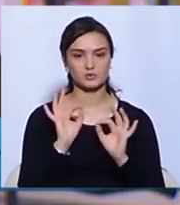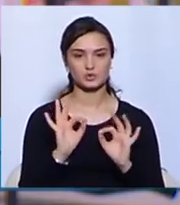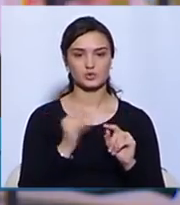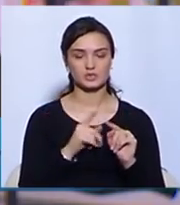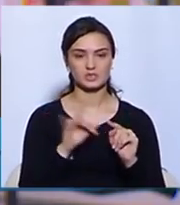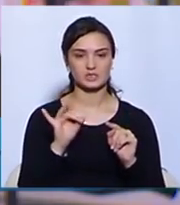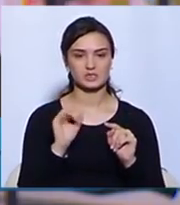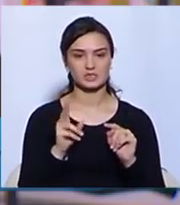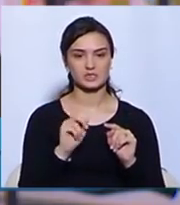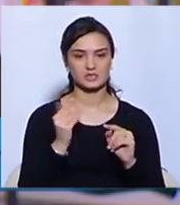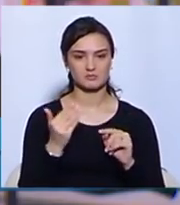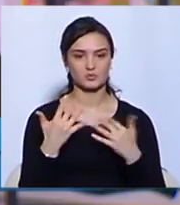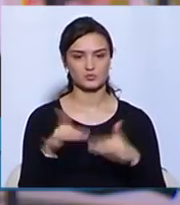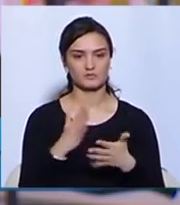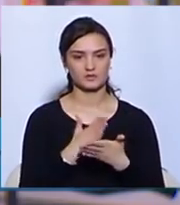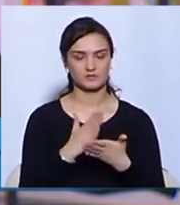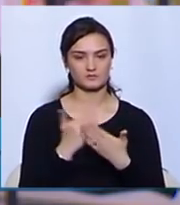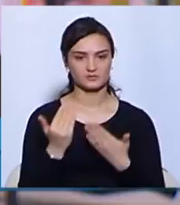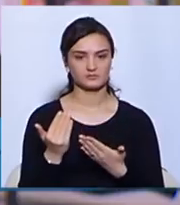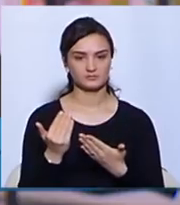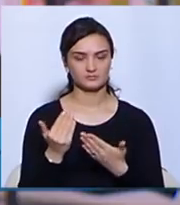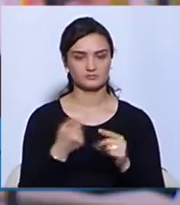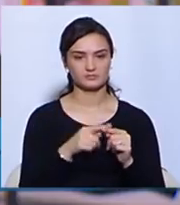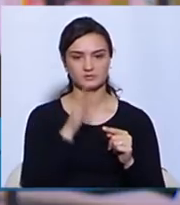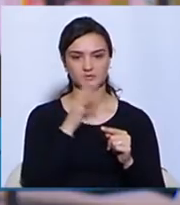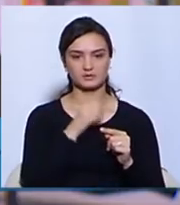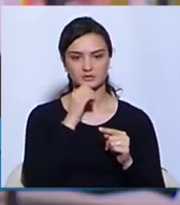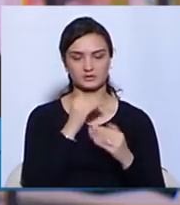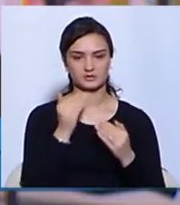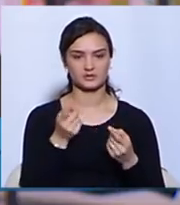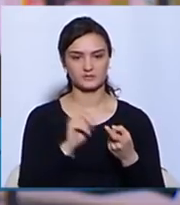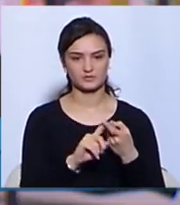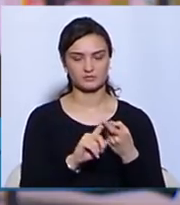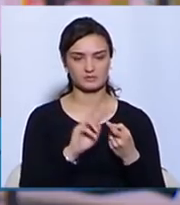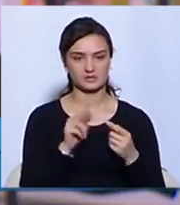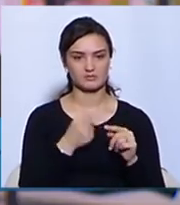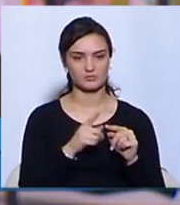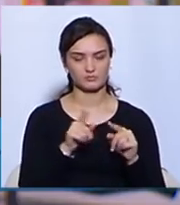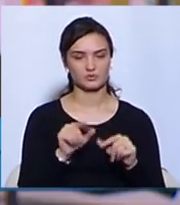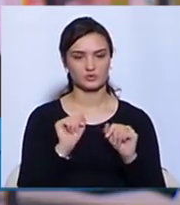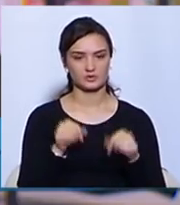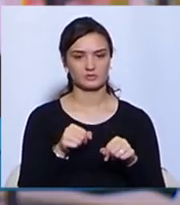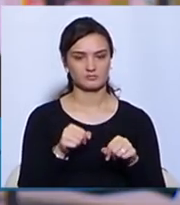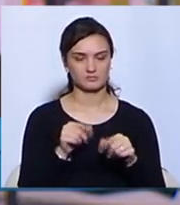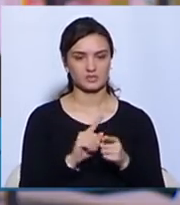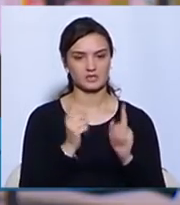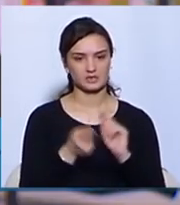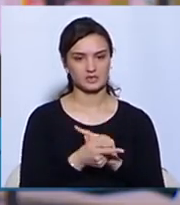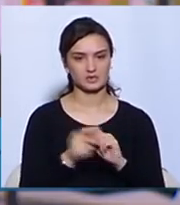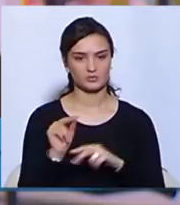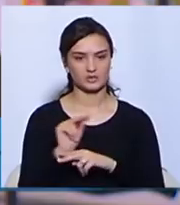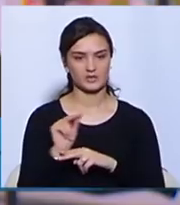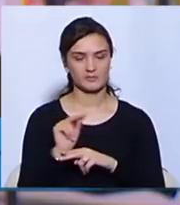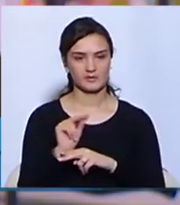ის რისკები, რაც მას უკვე აქვს ასაკთან მიმართებაში. ამიტომ იქ შეიძლება ვთქვათ ალტერნატიული